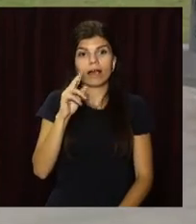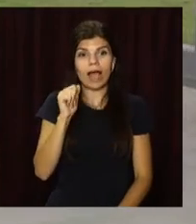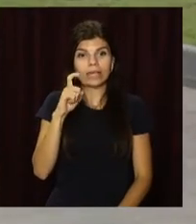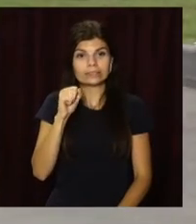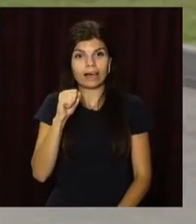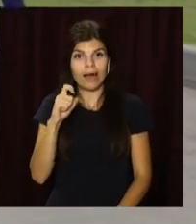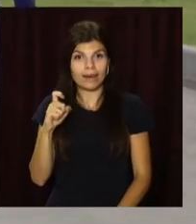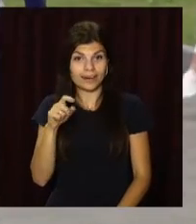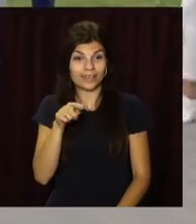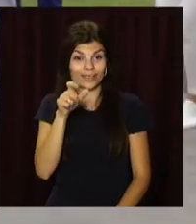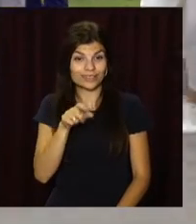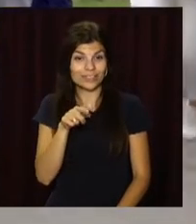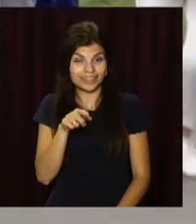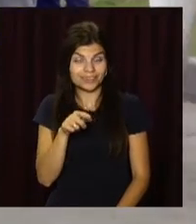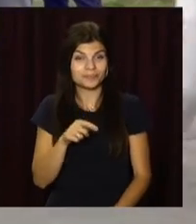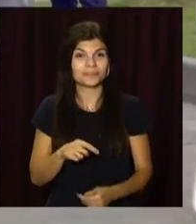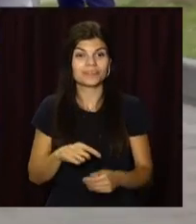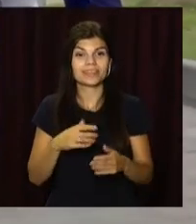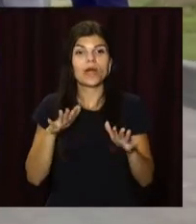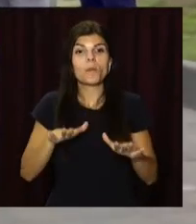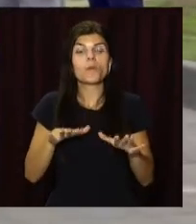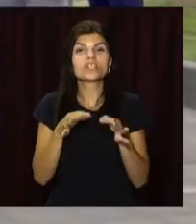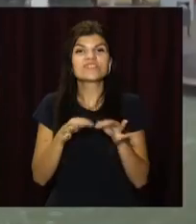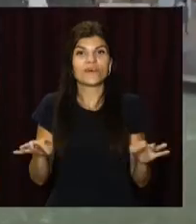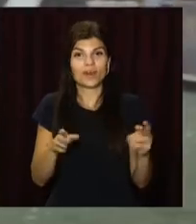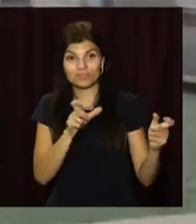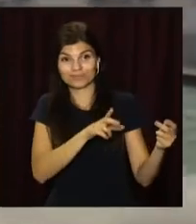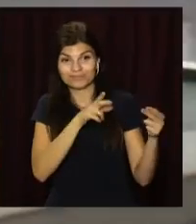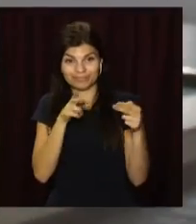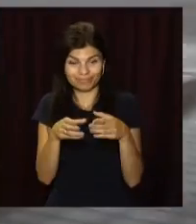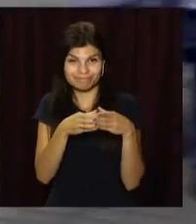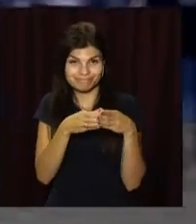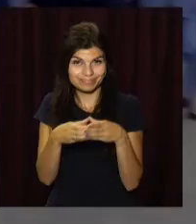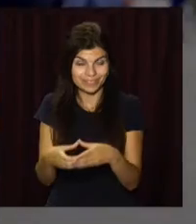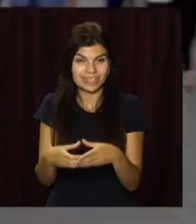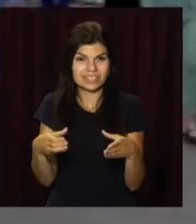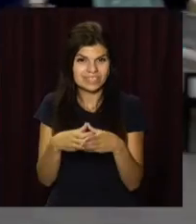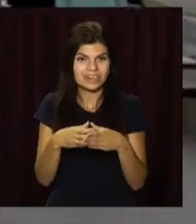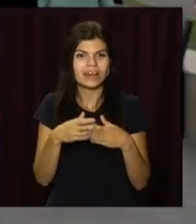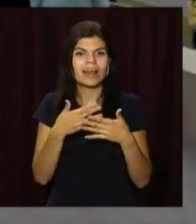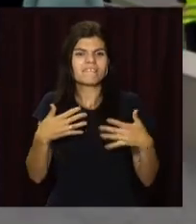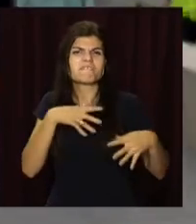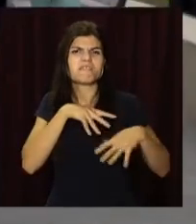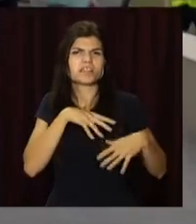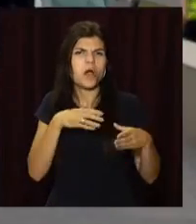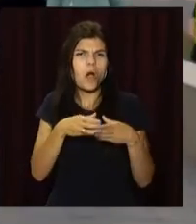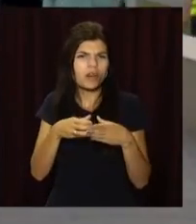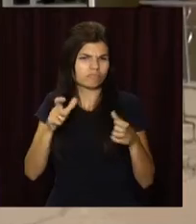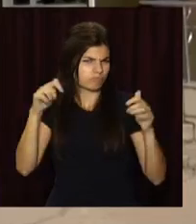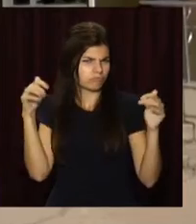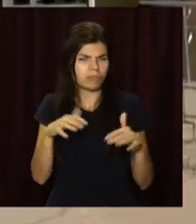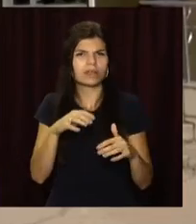Казахських гостей зустріли у новому сквері на проспекті Свободи. Окрім представників влади, тут зібралися громадськість, ветеранські організації міста та